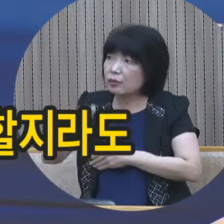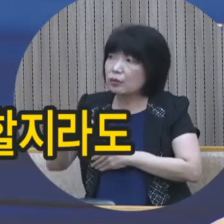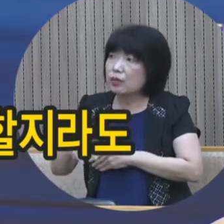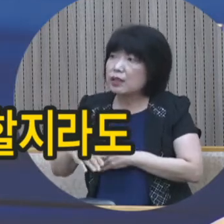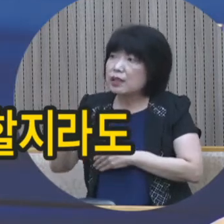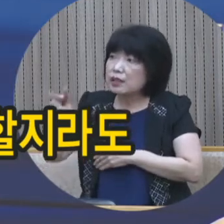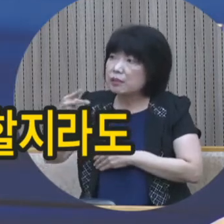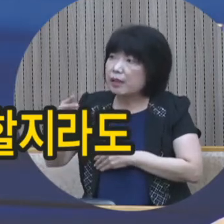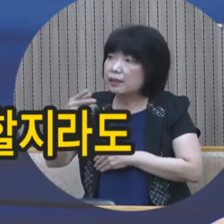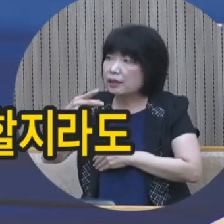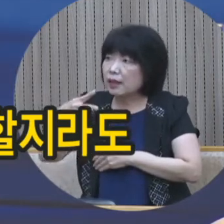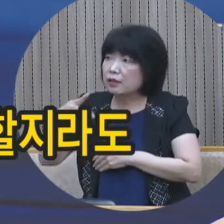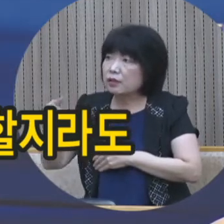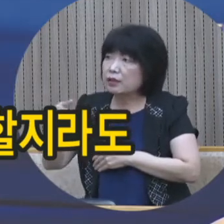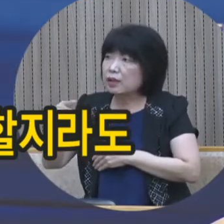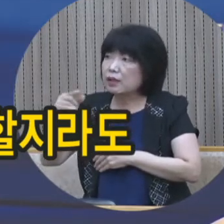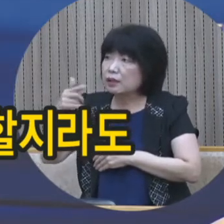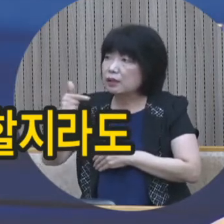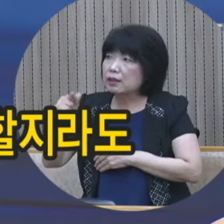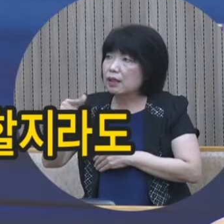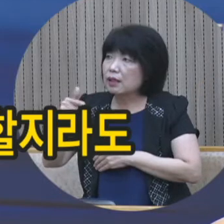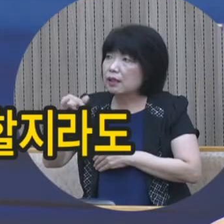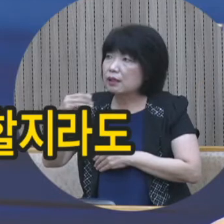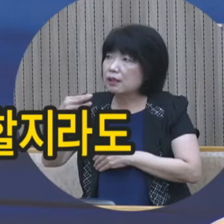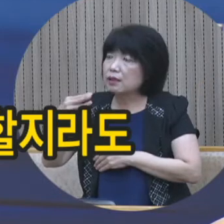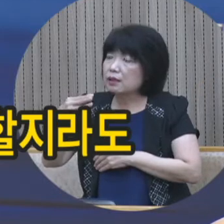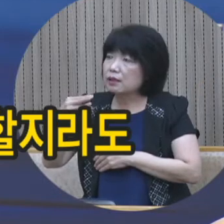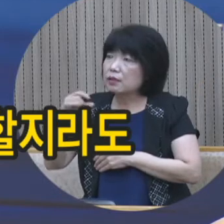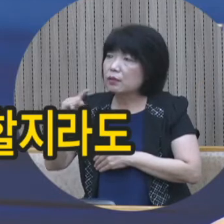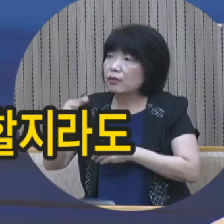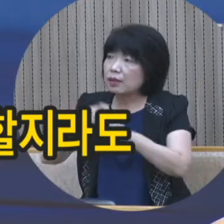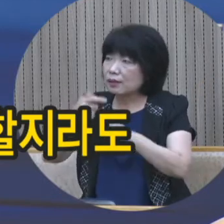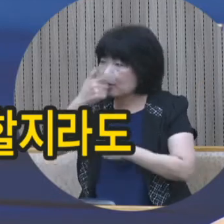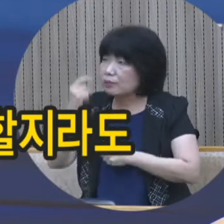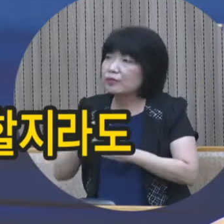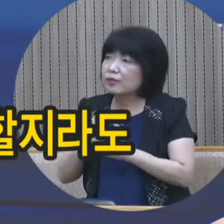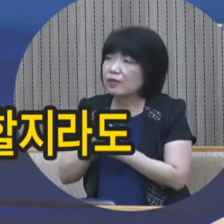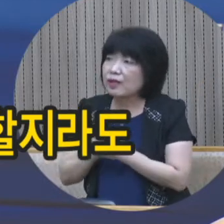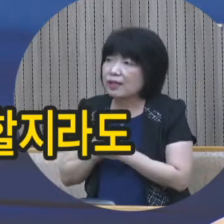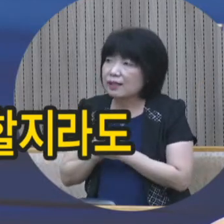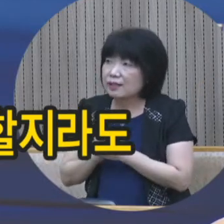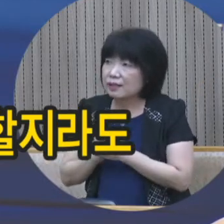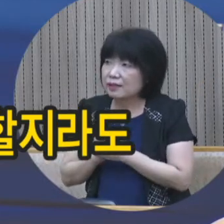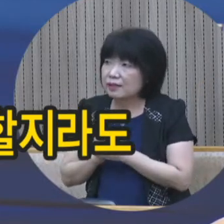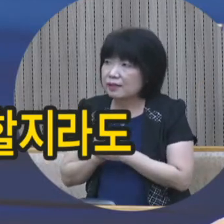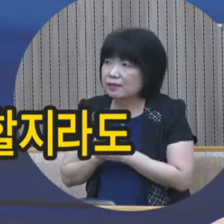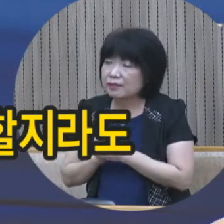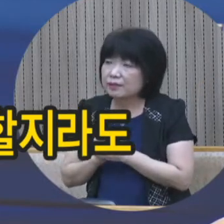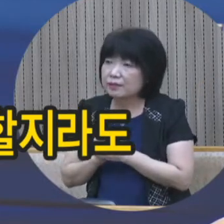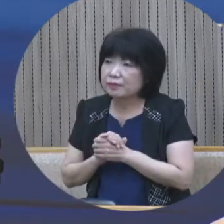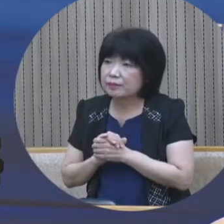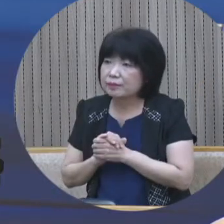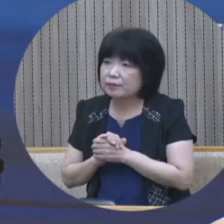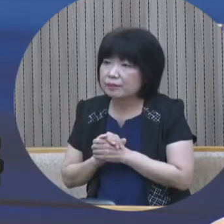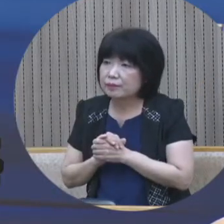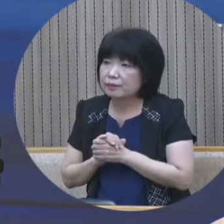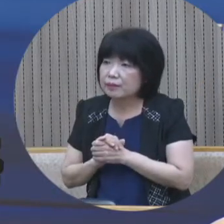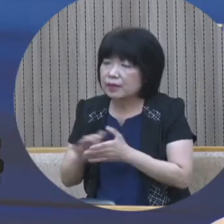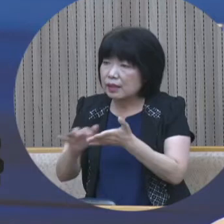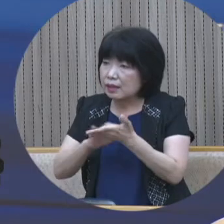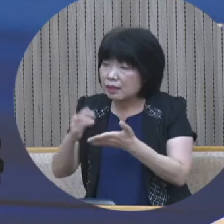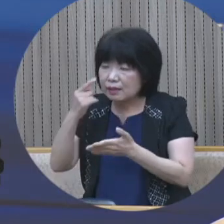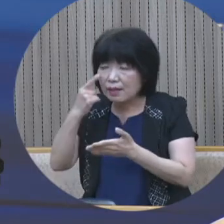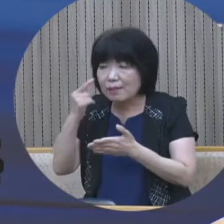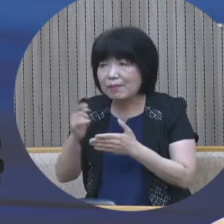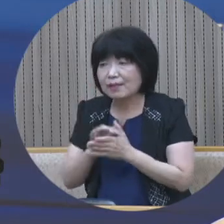할지라도 200데나리온의 떡이 부족하리이다. 여러분 봐요. 계산을 해본